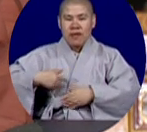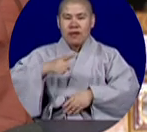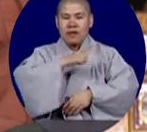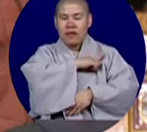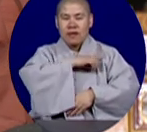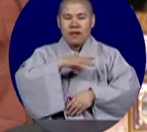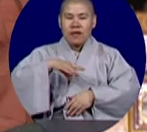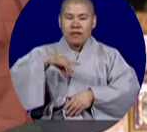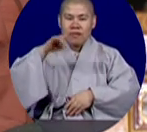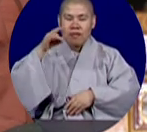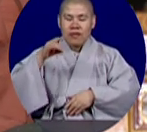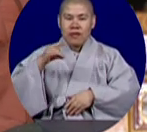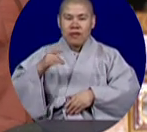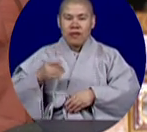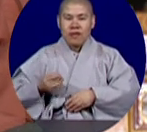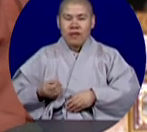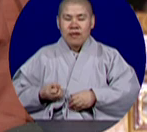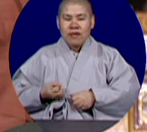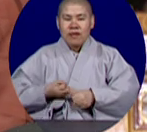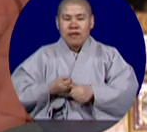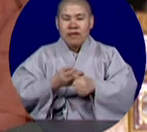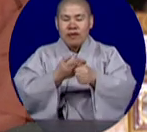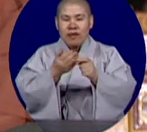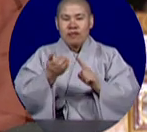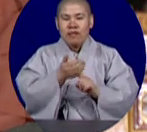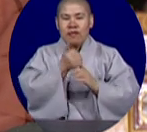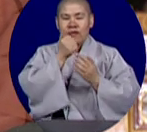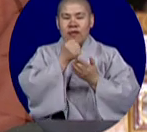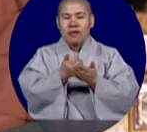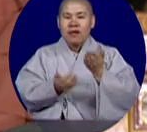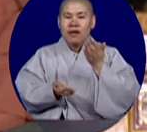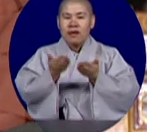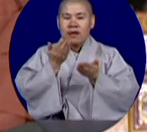먼저 전해주신 부처님하고는 어떤 차이가 있는가?